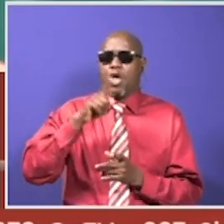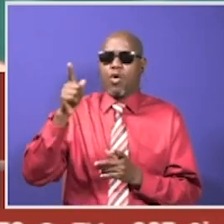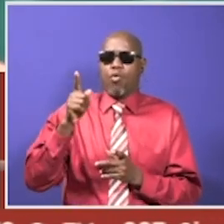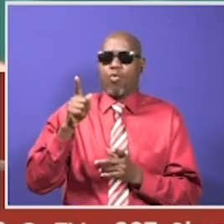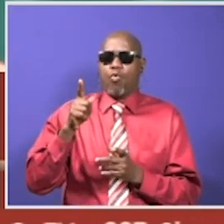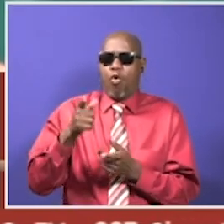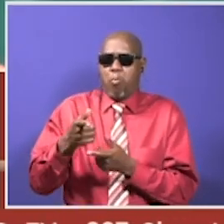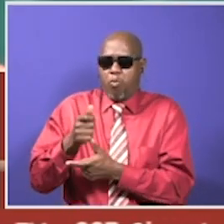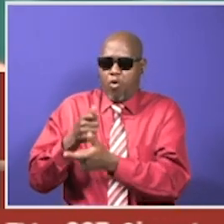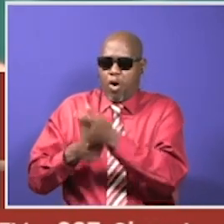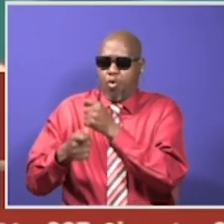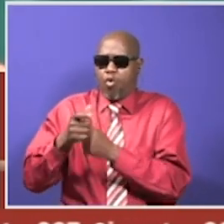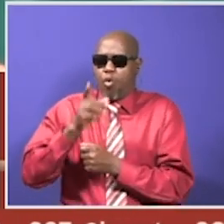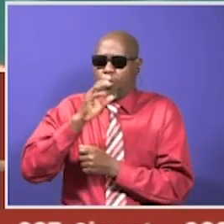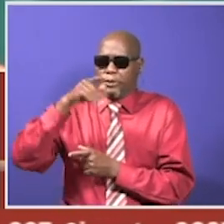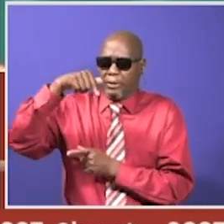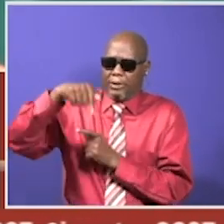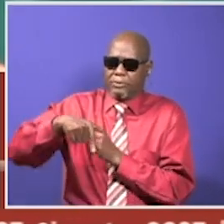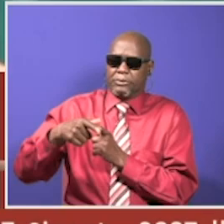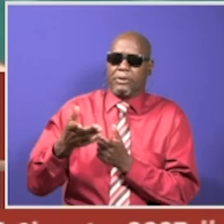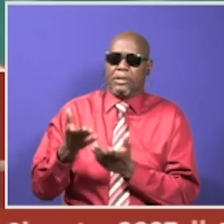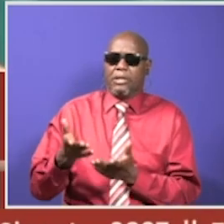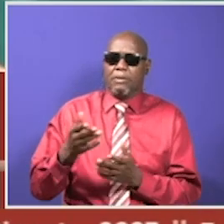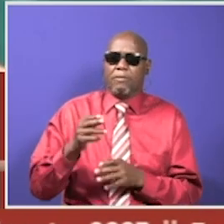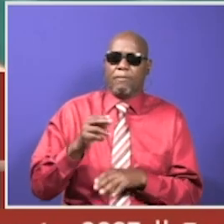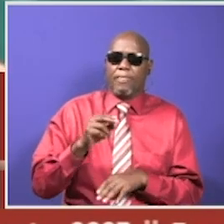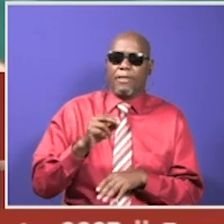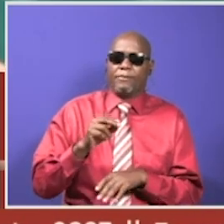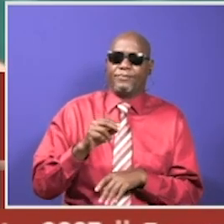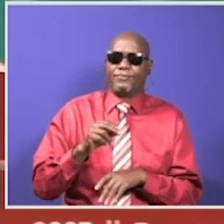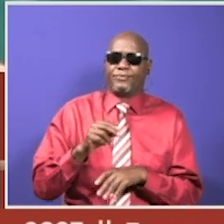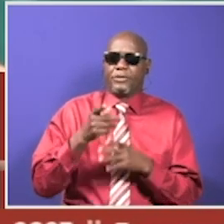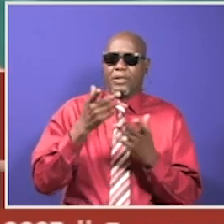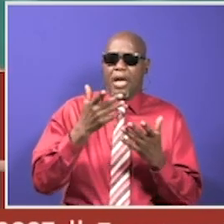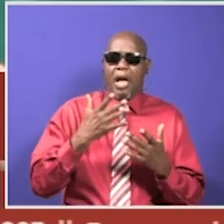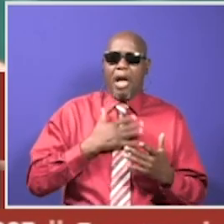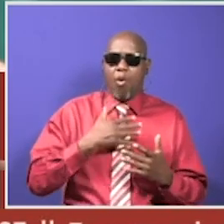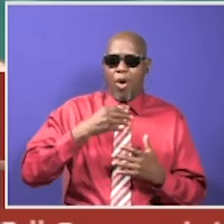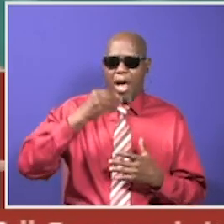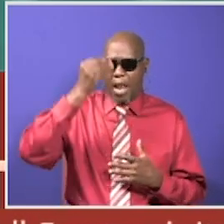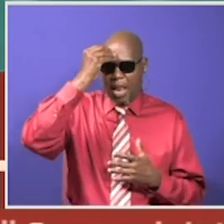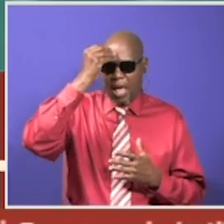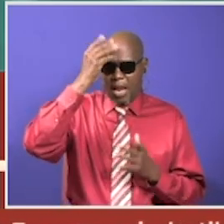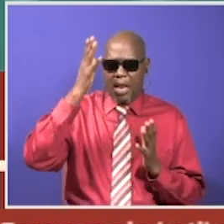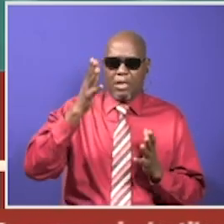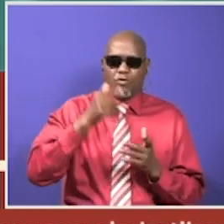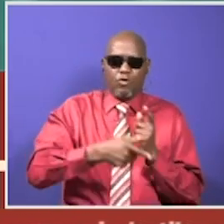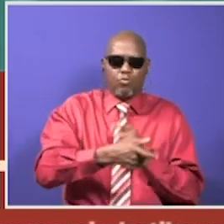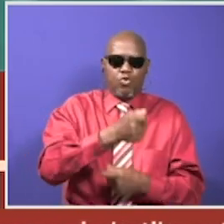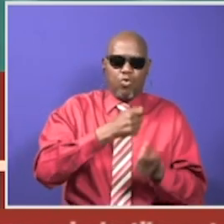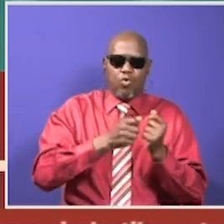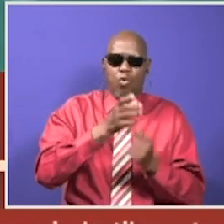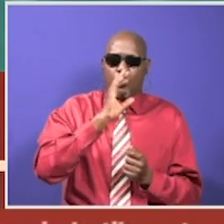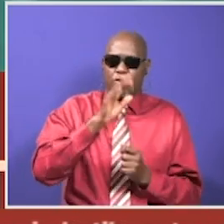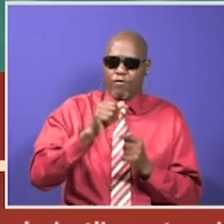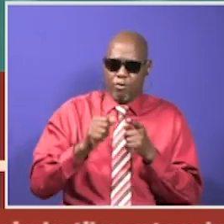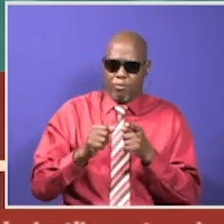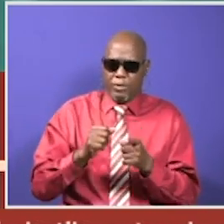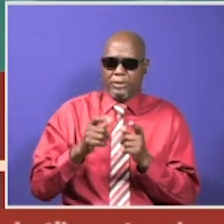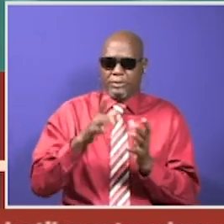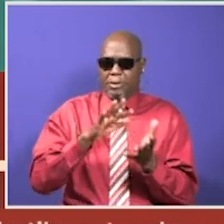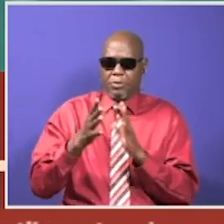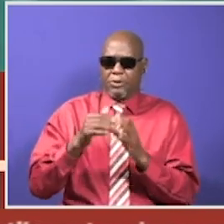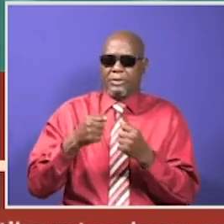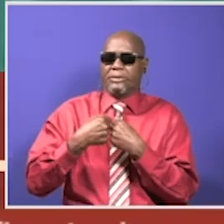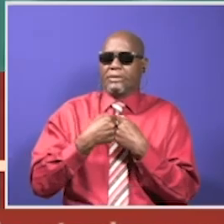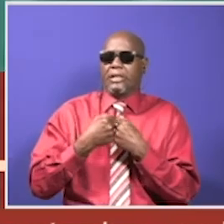mind the nature of our learners, to go to the borehole and draw water from the borehole is sometimes so